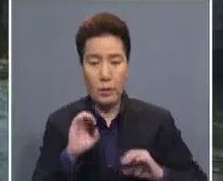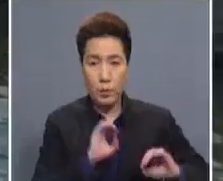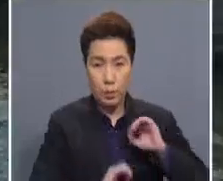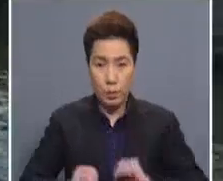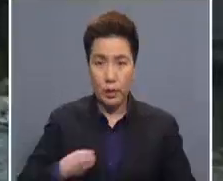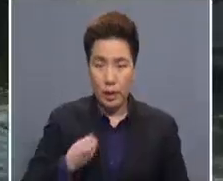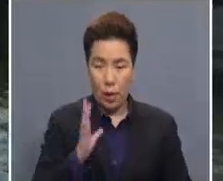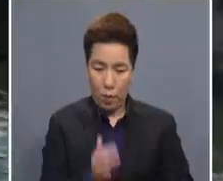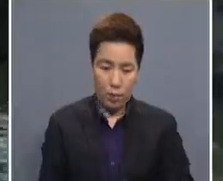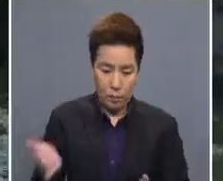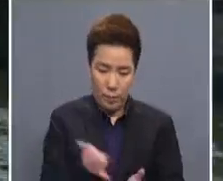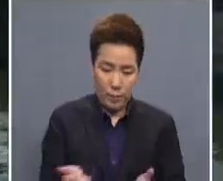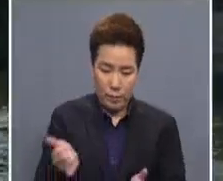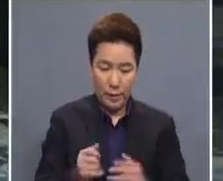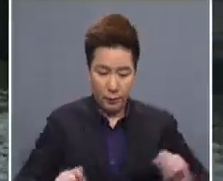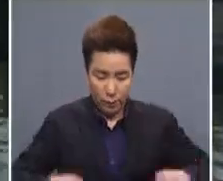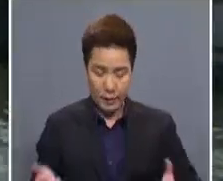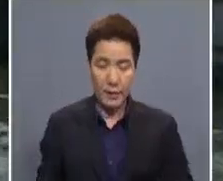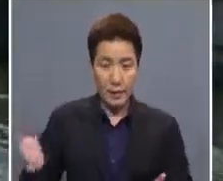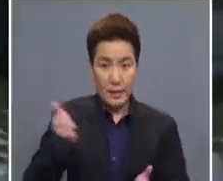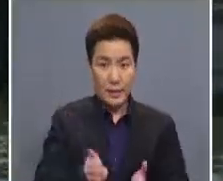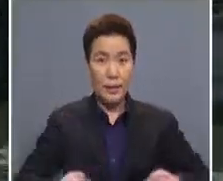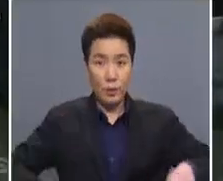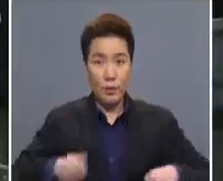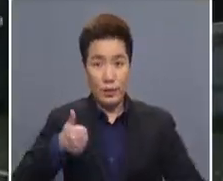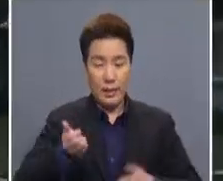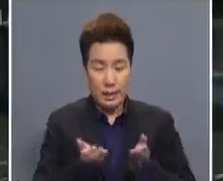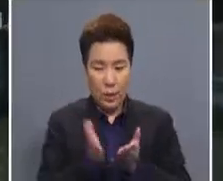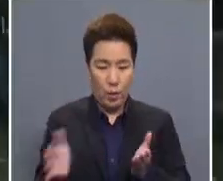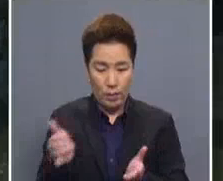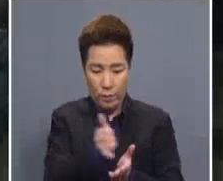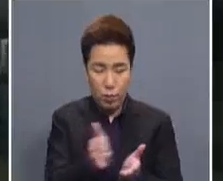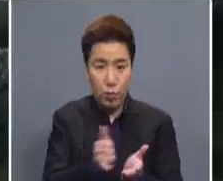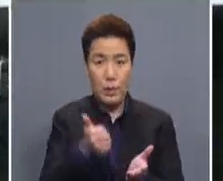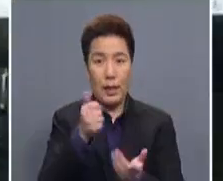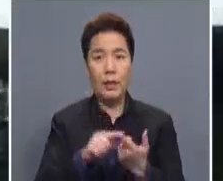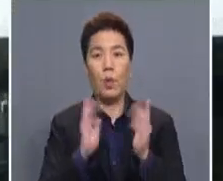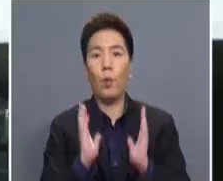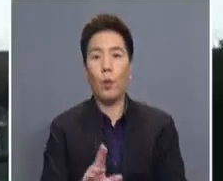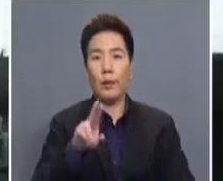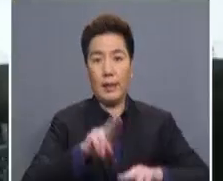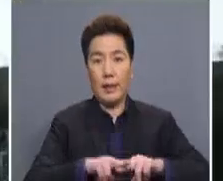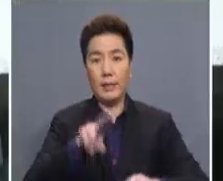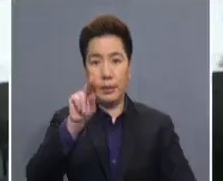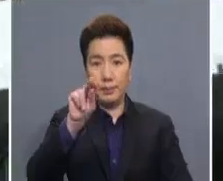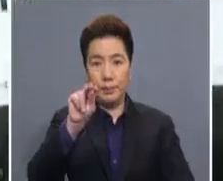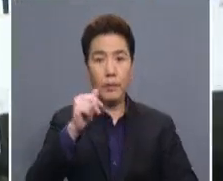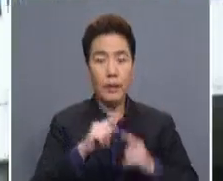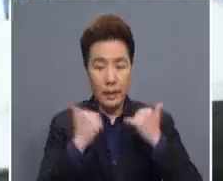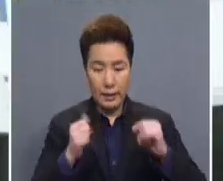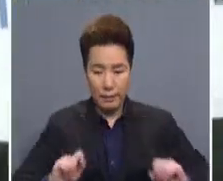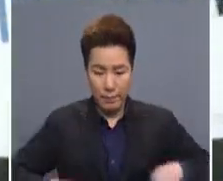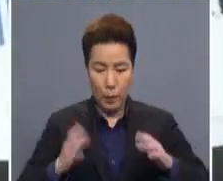และรับผู้โดยสารที่ใช้วิลแชร์ได้เขียนโดยลำนะคะรองรับผู้โดยสารได้ประมาณ 30ที่นั่งและผู้โดยสาร